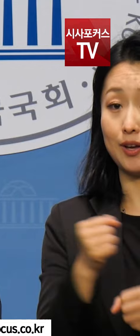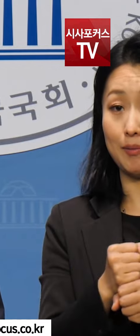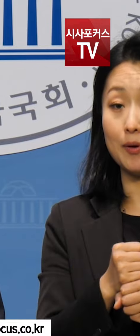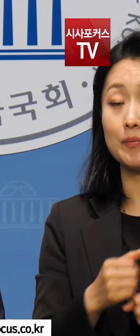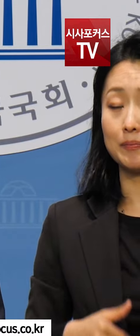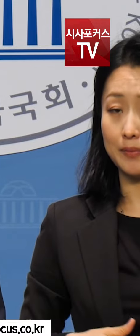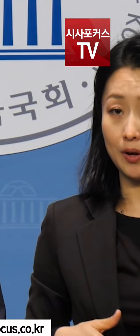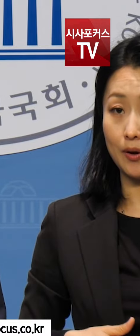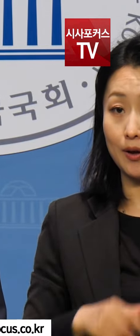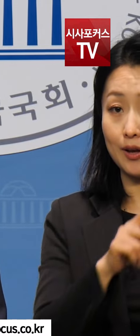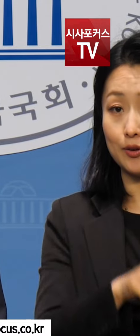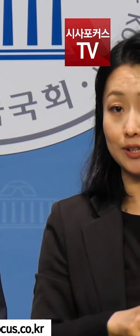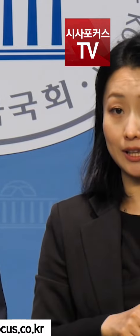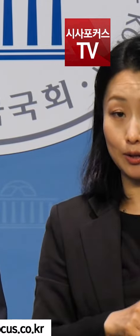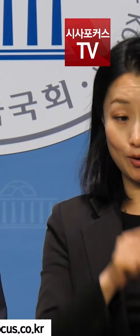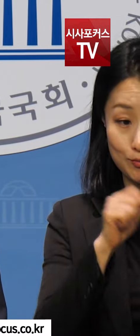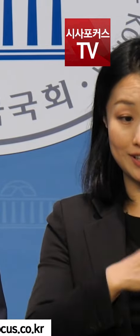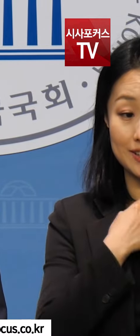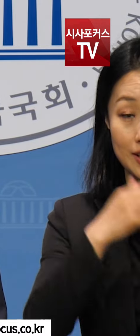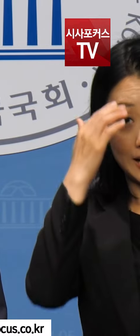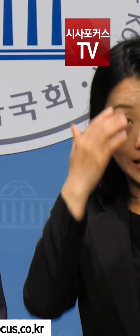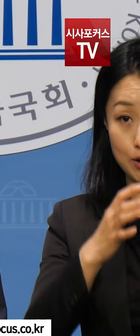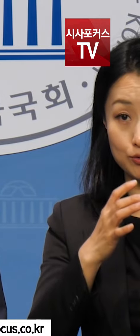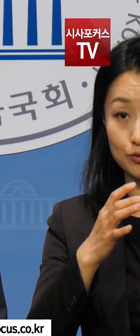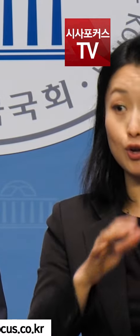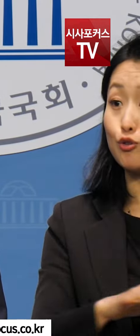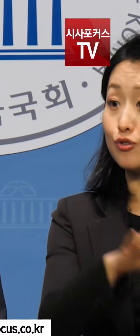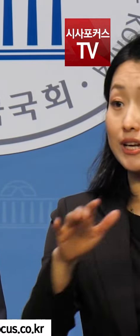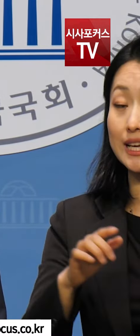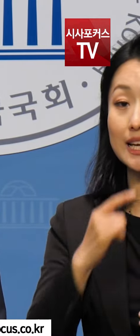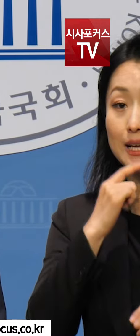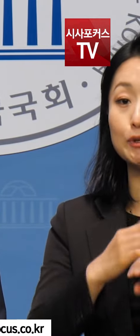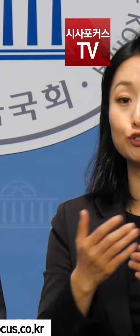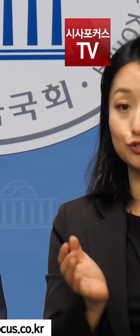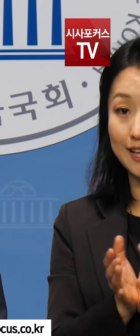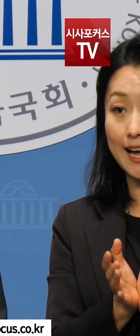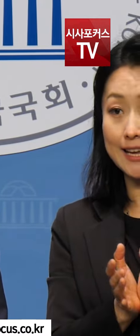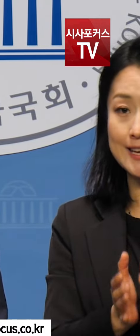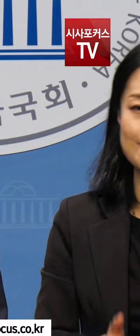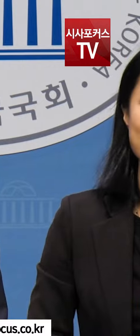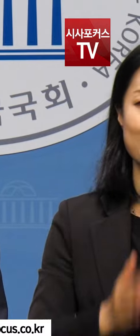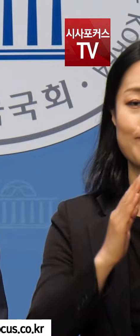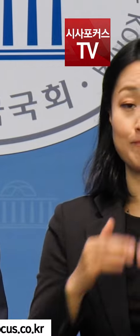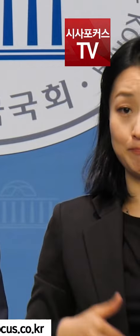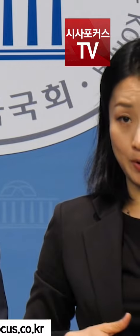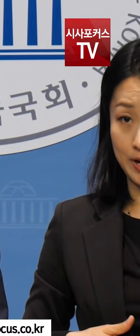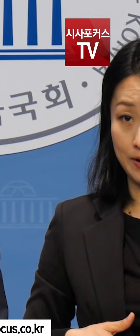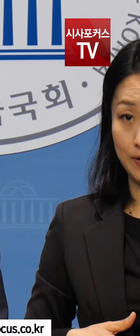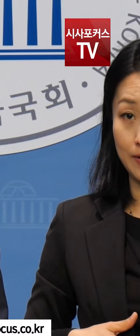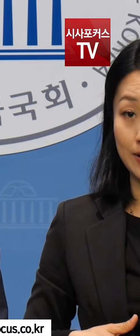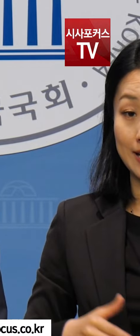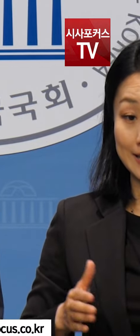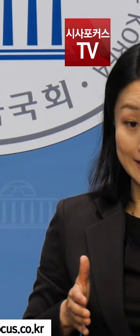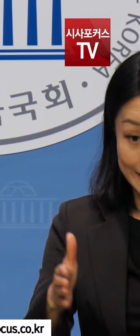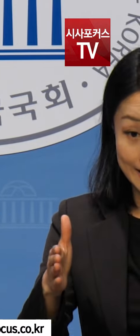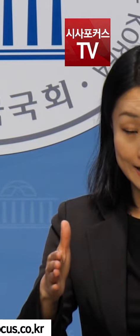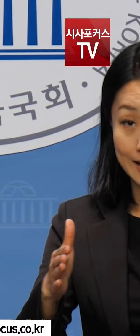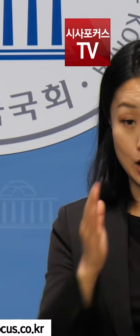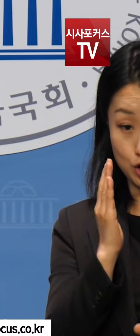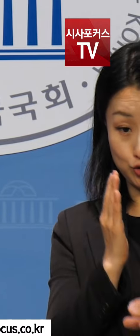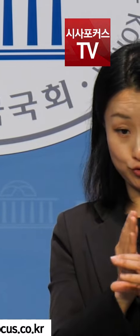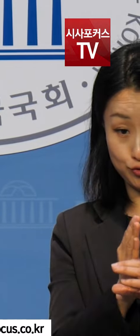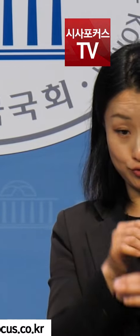합니다. 윤석열 대통령이 무너뜨린 대한민국을 우리 민주당이 일으켜야 합니다. 바로 그 길의 중심에